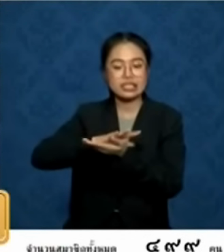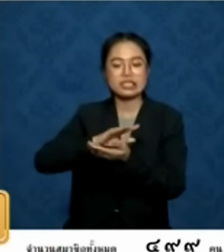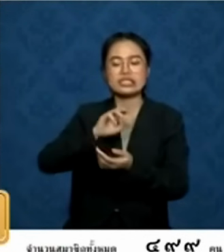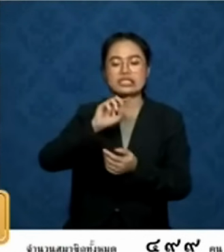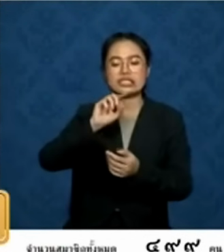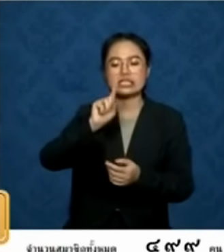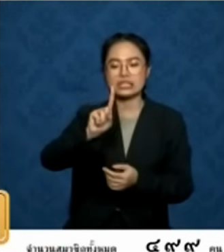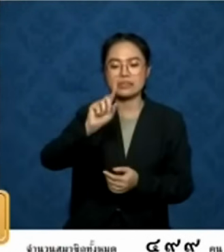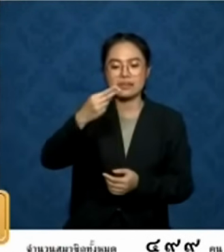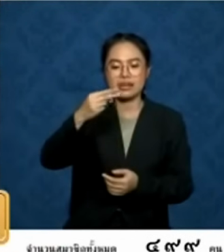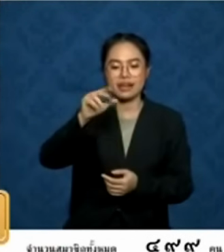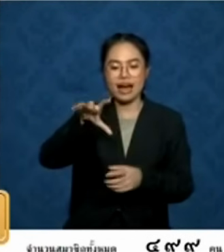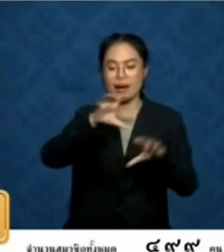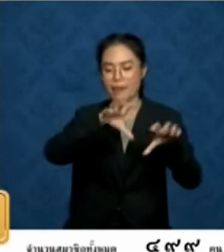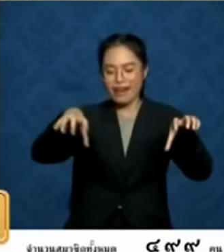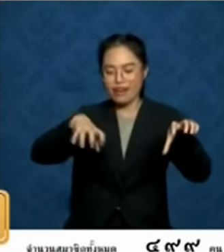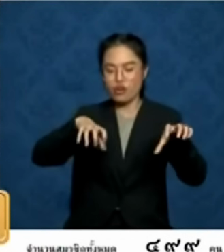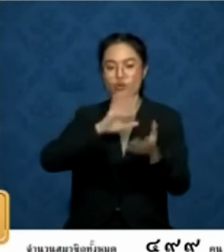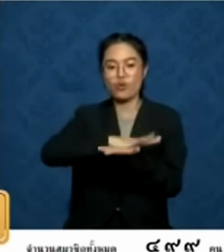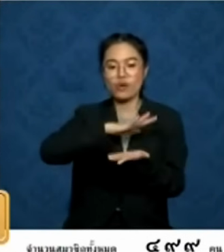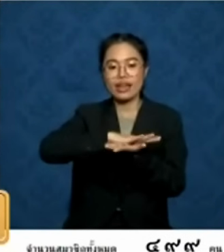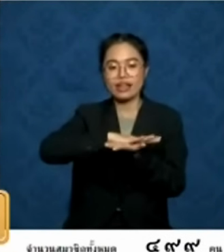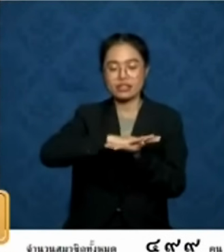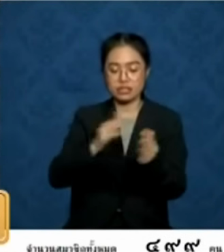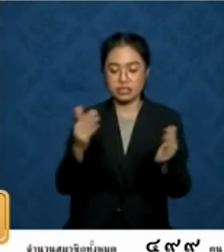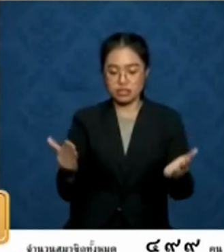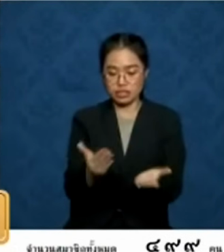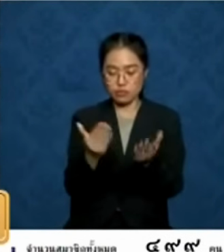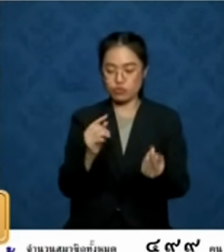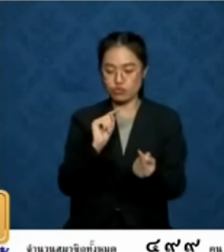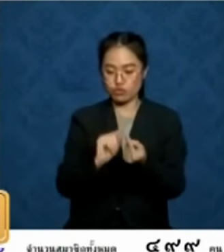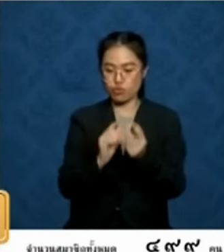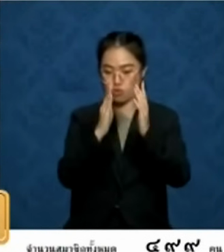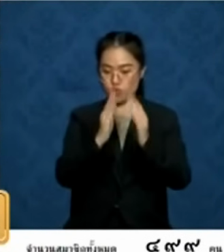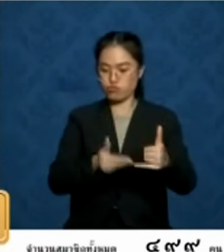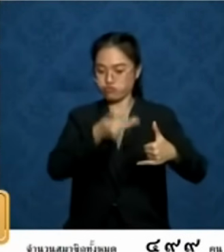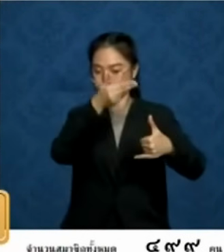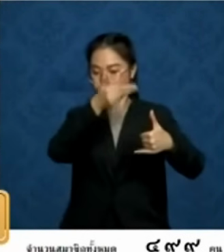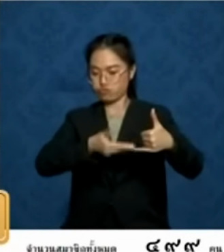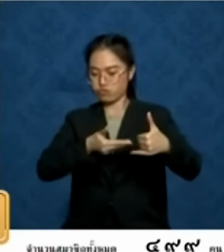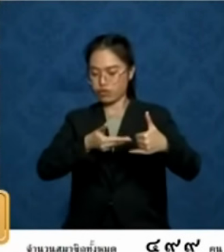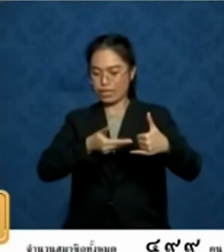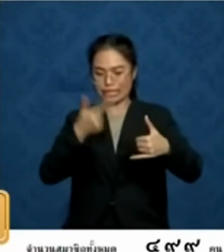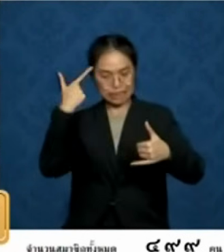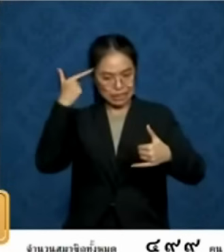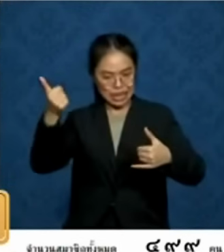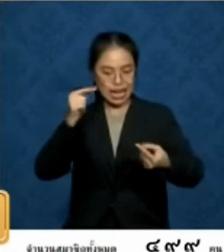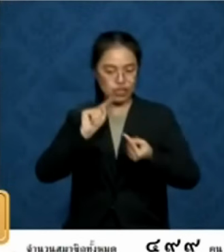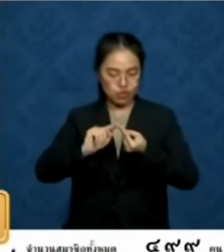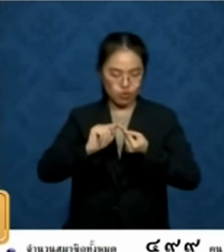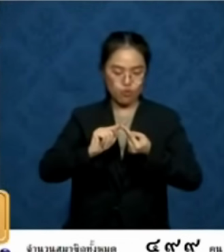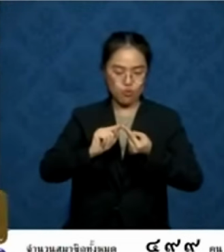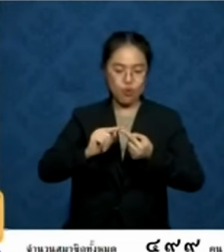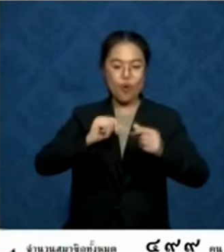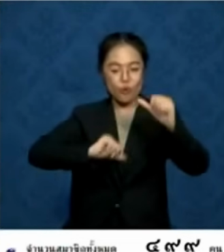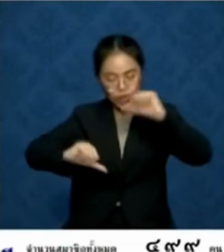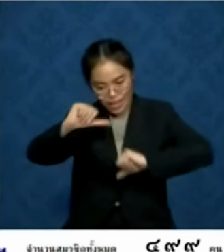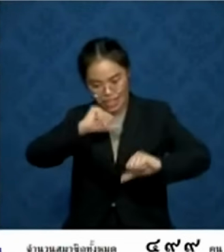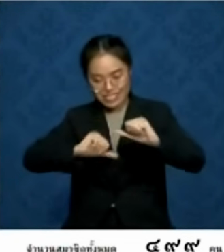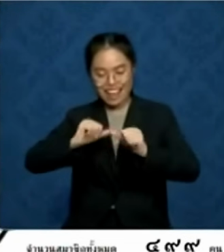แห่งส่งเสริมผู้มีความสามารถพิเศษทางวิทยาศาสตร์คณิตศาสตร์และเทคโนโลยี 15,000